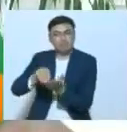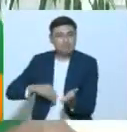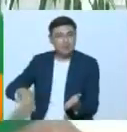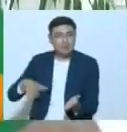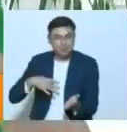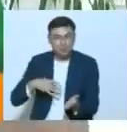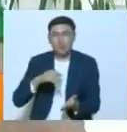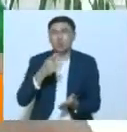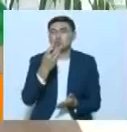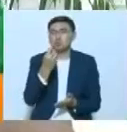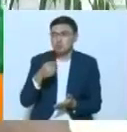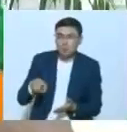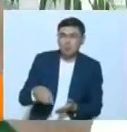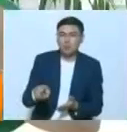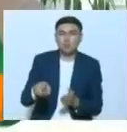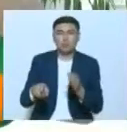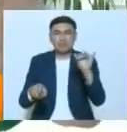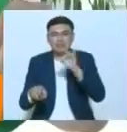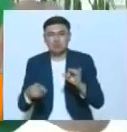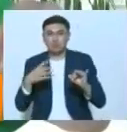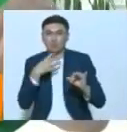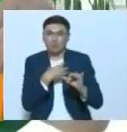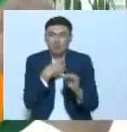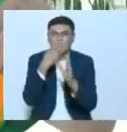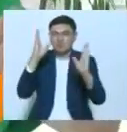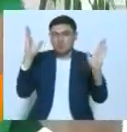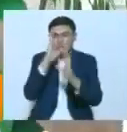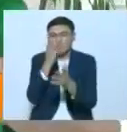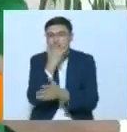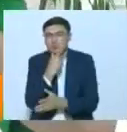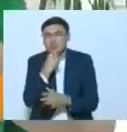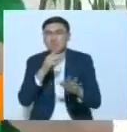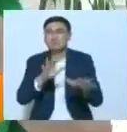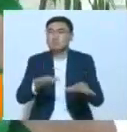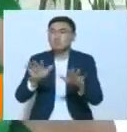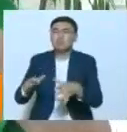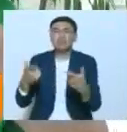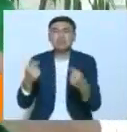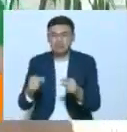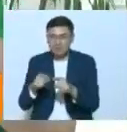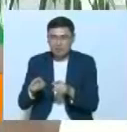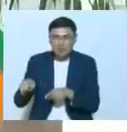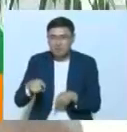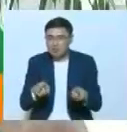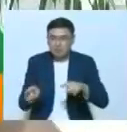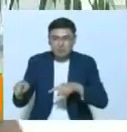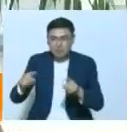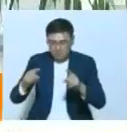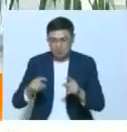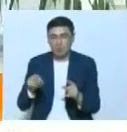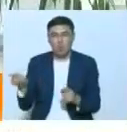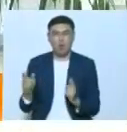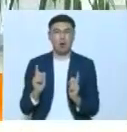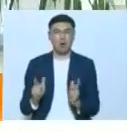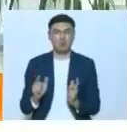маршрут жасап қойды. Тарих, табиғат, әдемі жерлер, мәдениет, әулиелі жерлер.